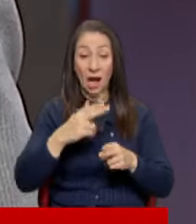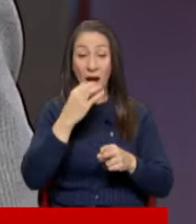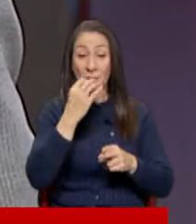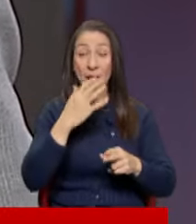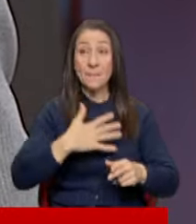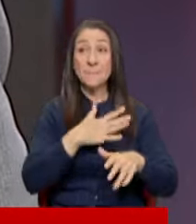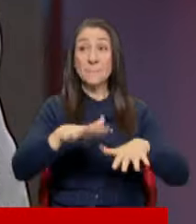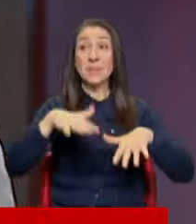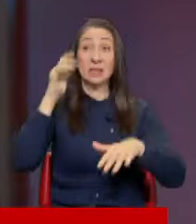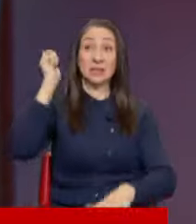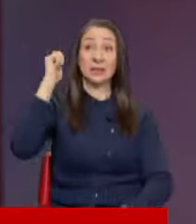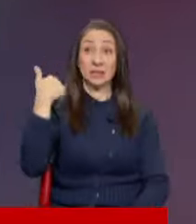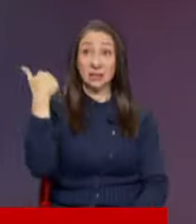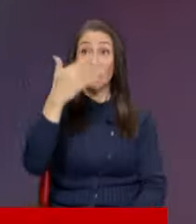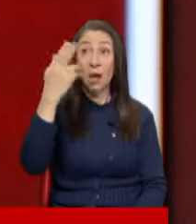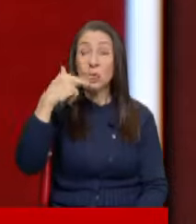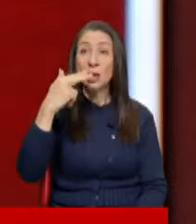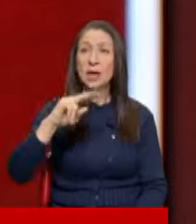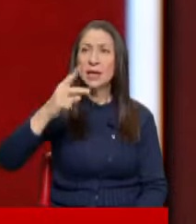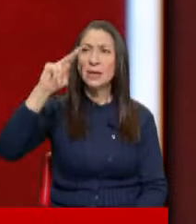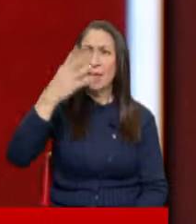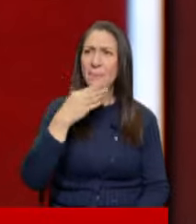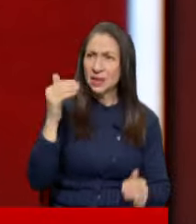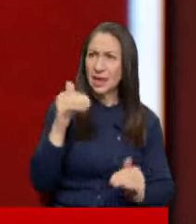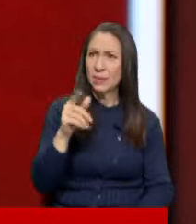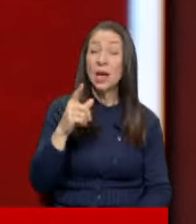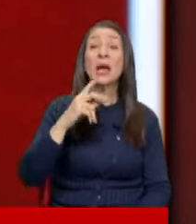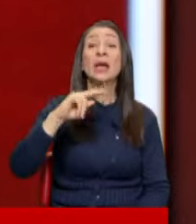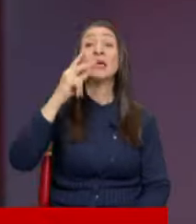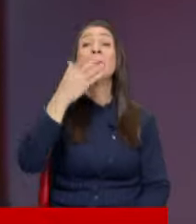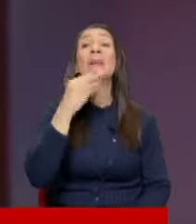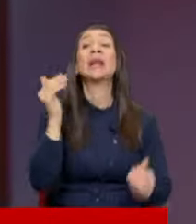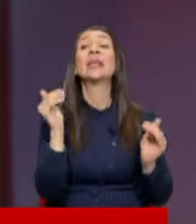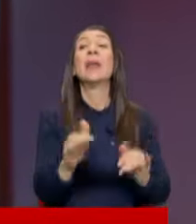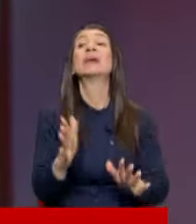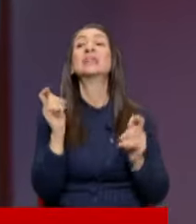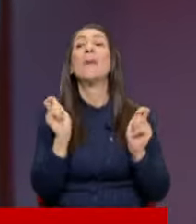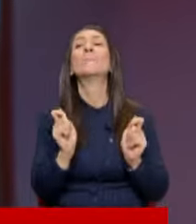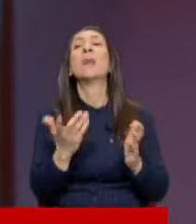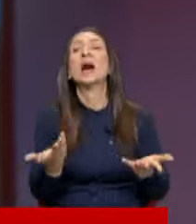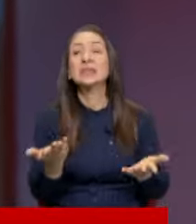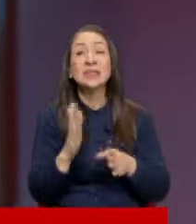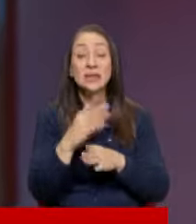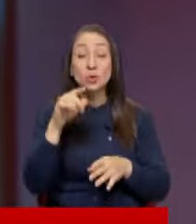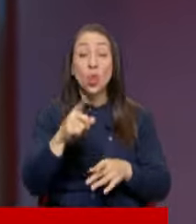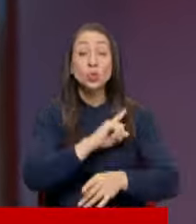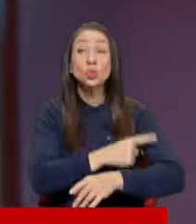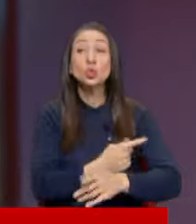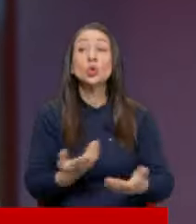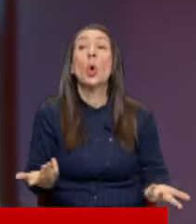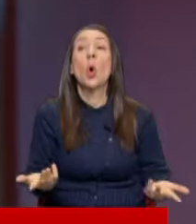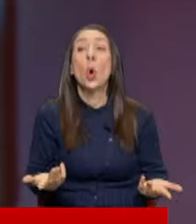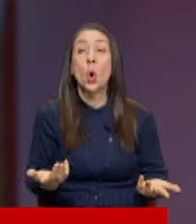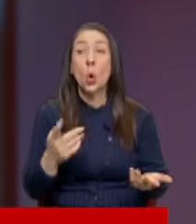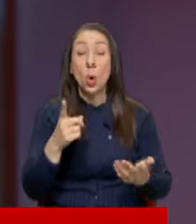mitinglerinde eydim Peki bir seçim yap kademeli emeklilik Gedir mi yan kemeli emeklilik gelmez getirmez Çünkü şu an o gücü görmedi